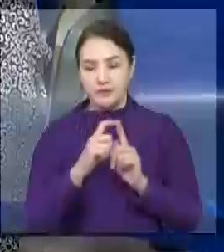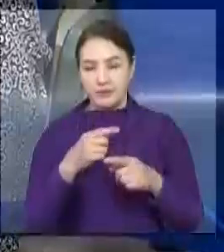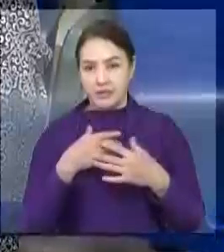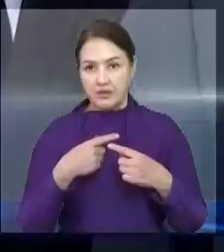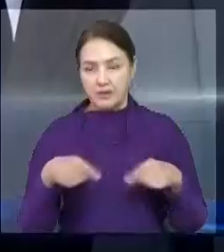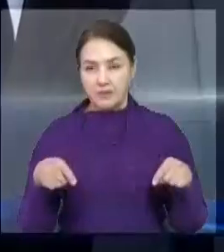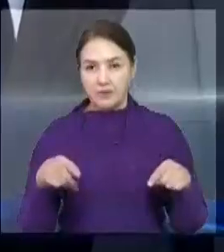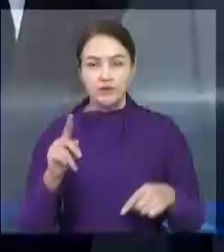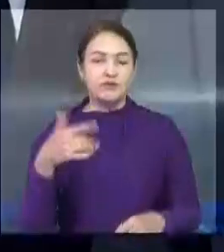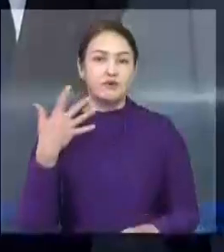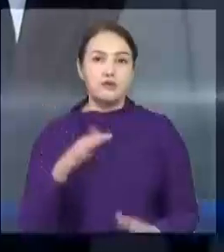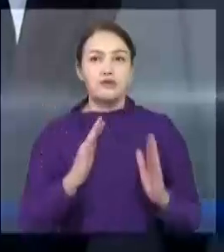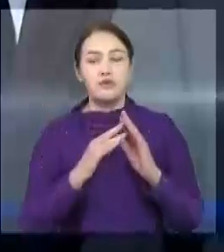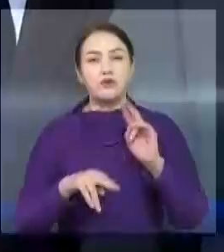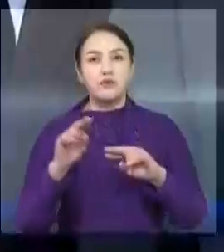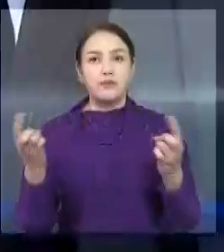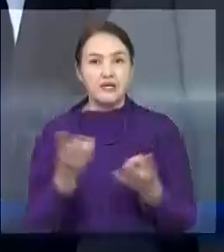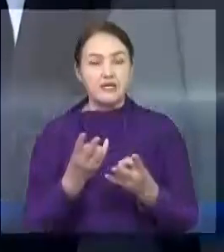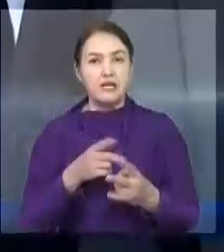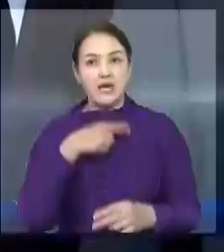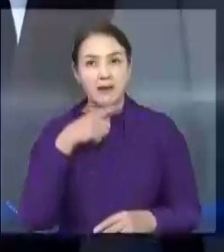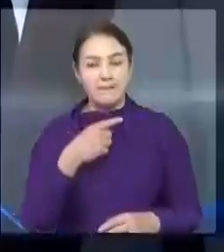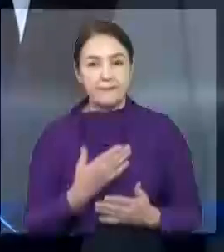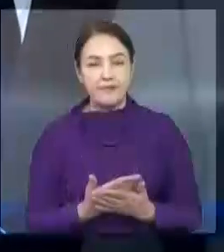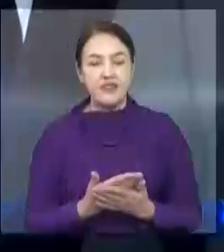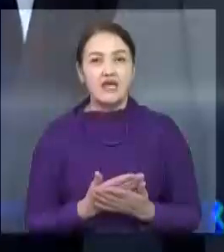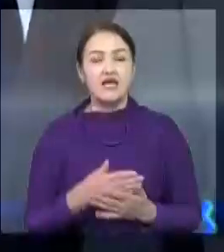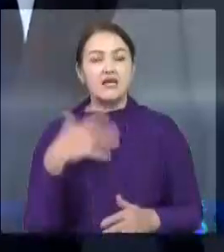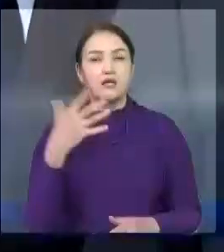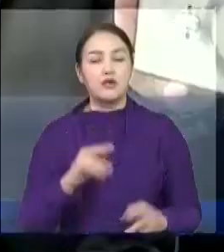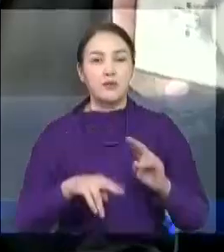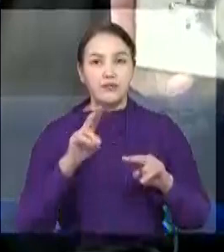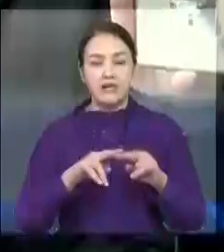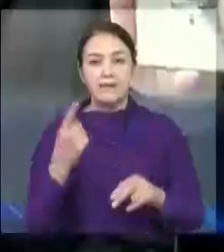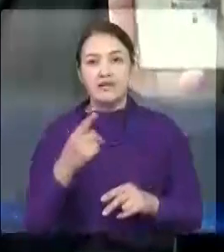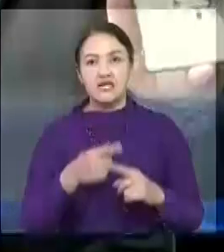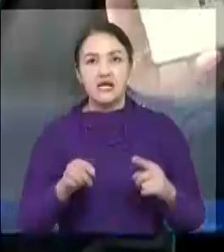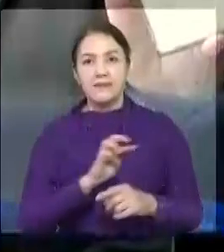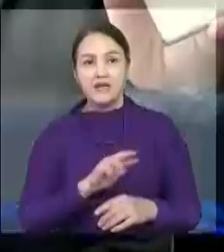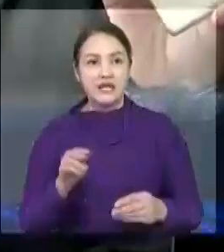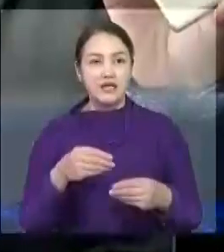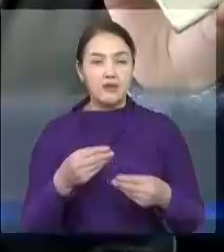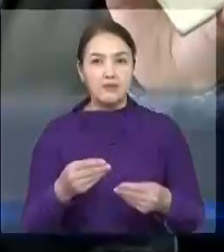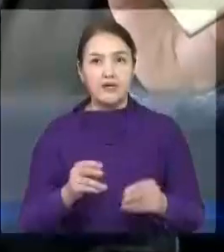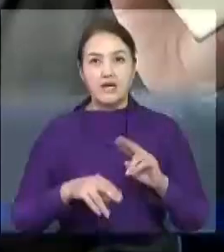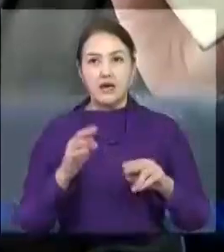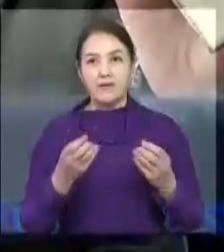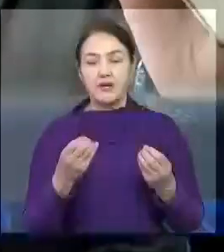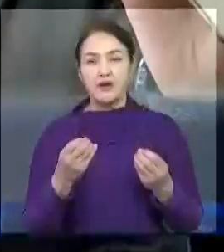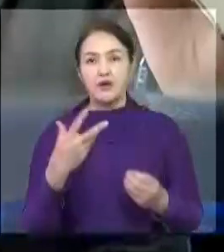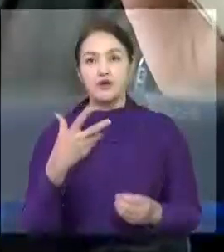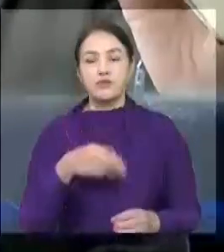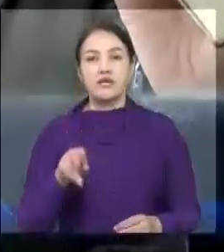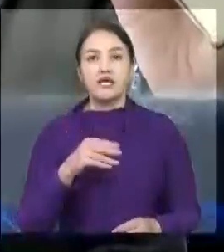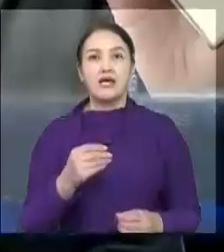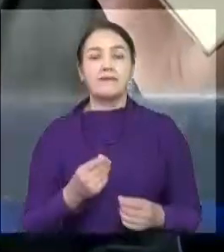дегенде 150 үй салу керектігін баса айтты. 50-інің құрылысына қордан 1,5 миллиард теңге бөлінді. Құрылысқа әлі де 3